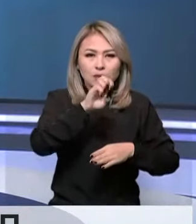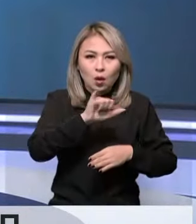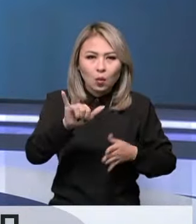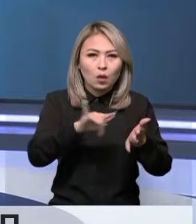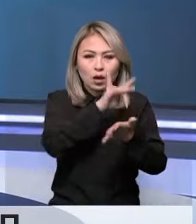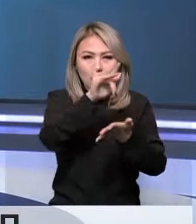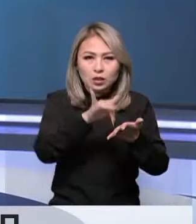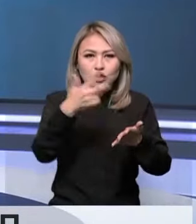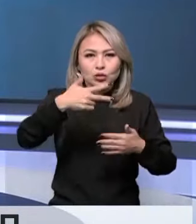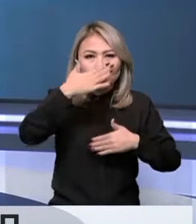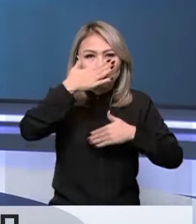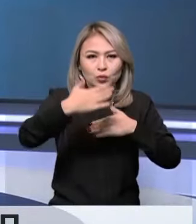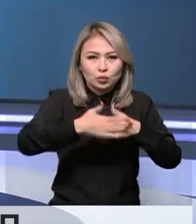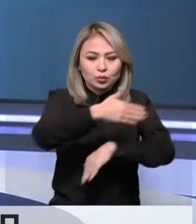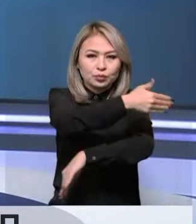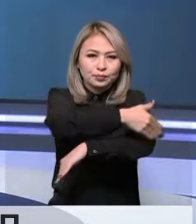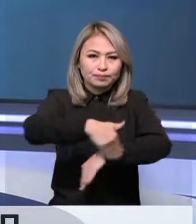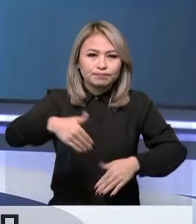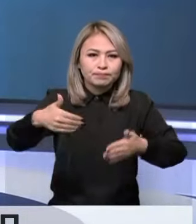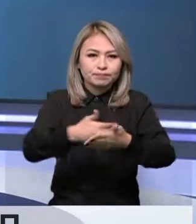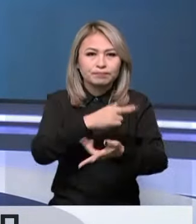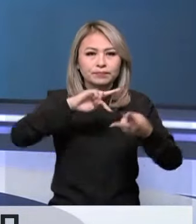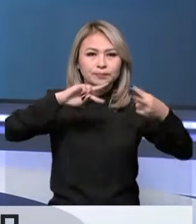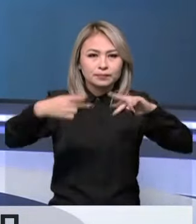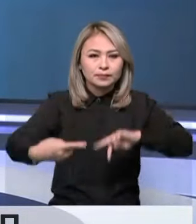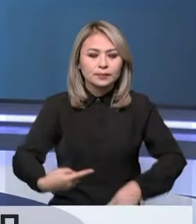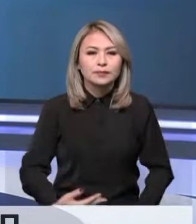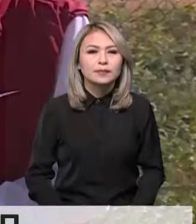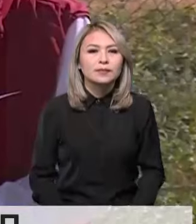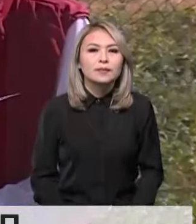Кентау қаласының өзінде 30-ға жуық көше жаңғыртылуда.